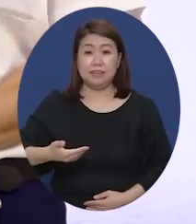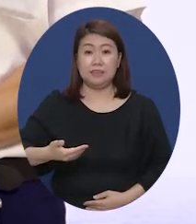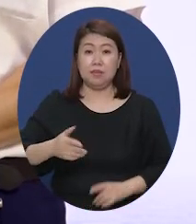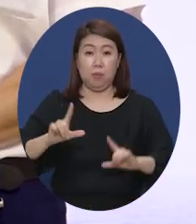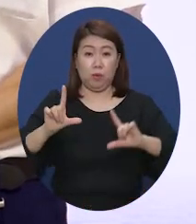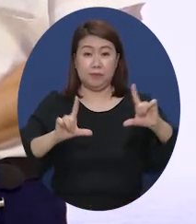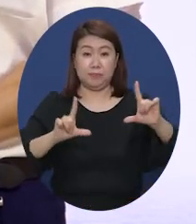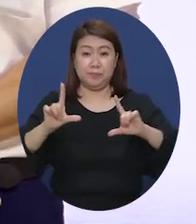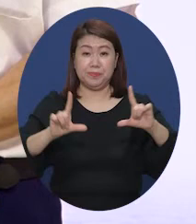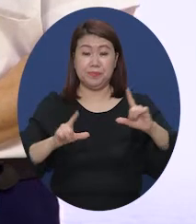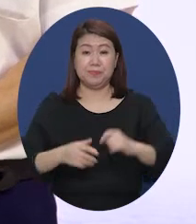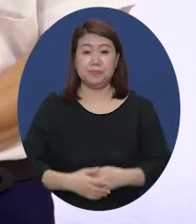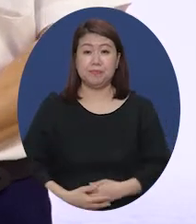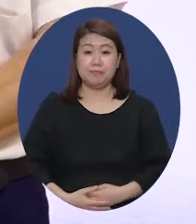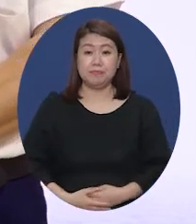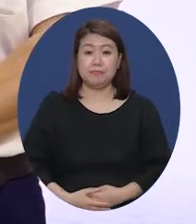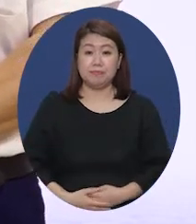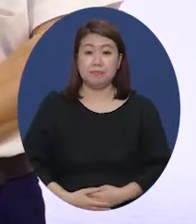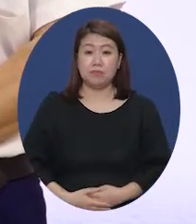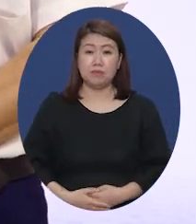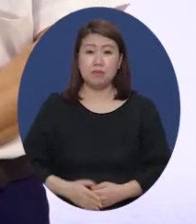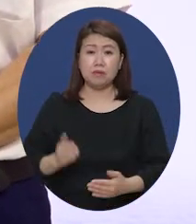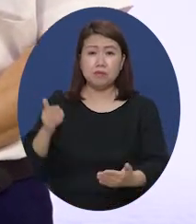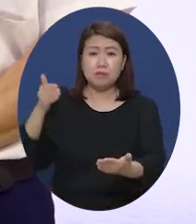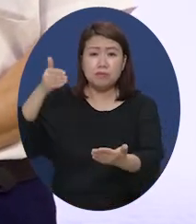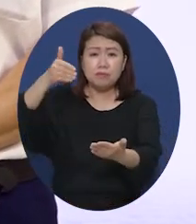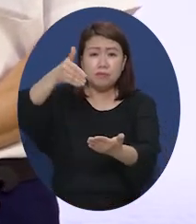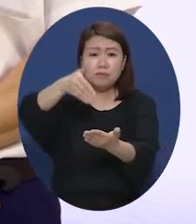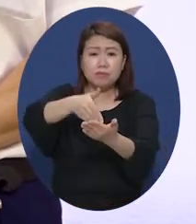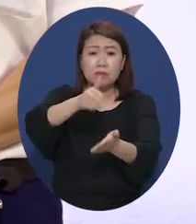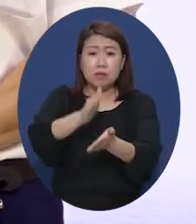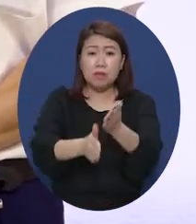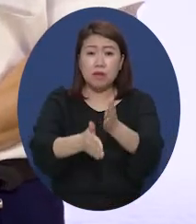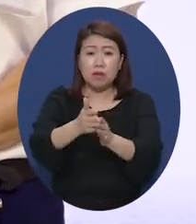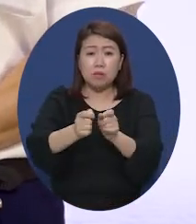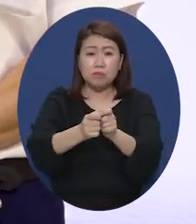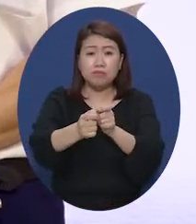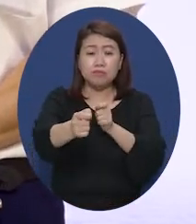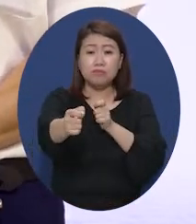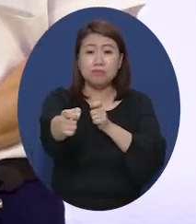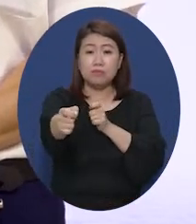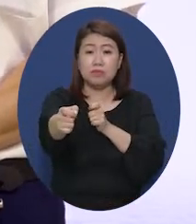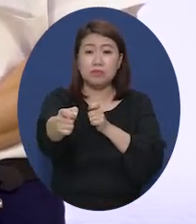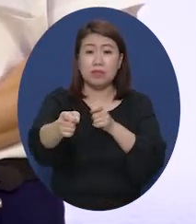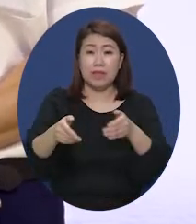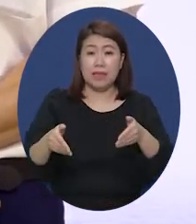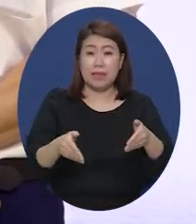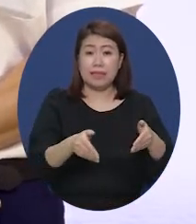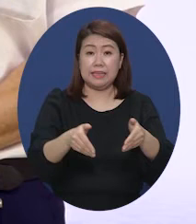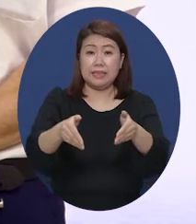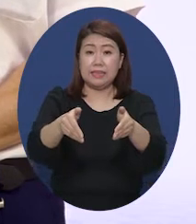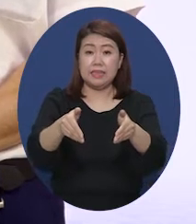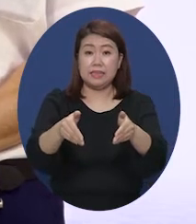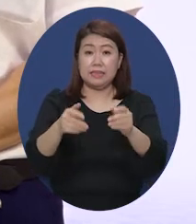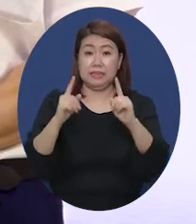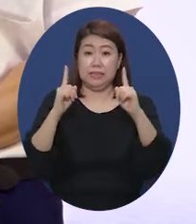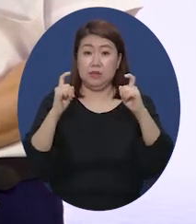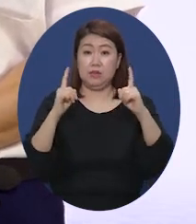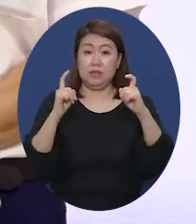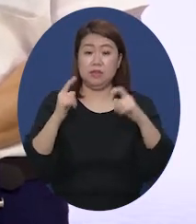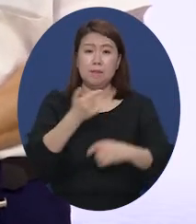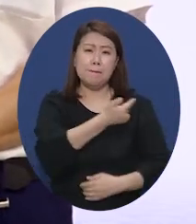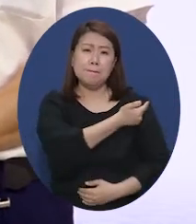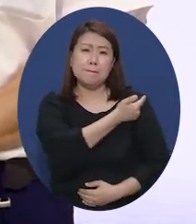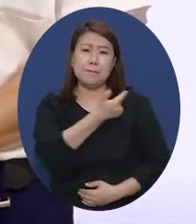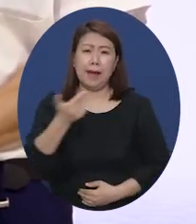보여주는 사진이기도 합니다. 이것은 정말 끝이 안 보이죠. 그죠? 그 마나우스 항구로 벗어나는 길목에서 제가 찍은